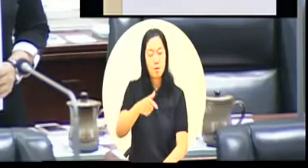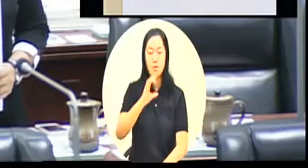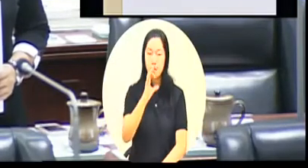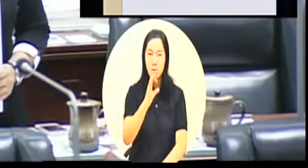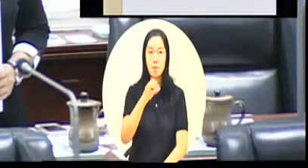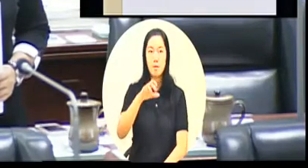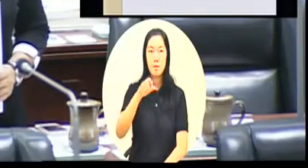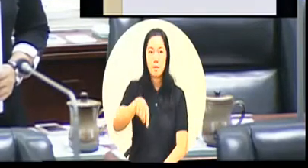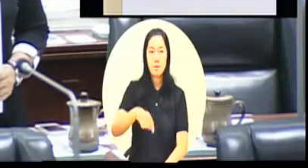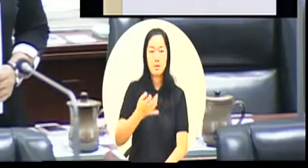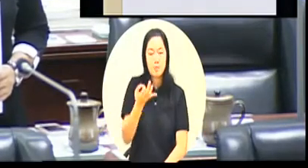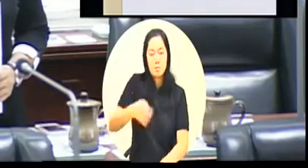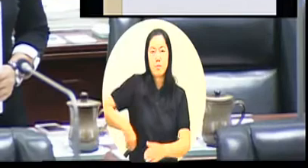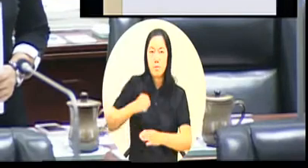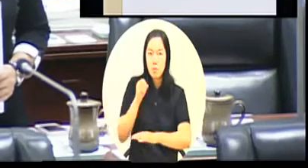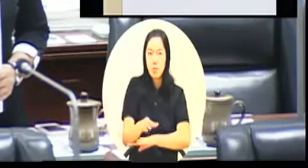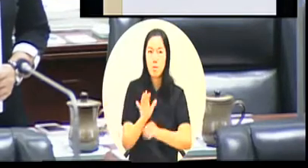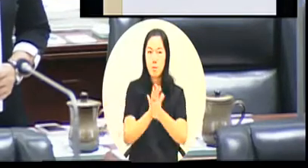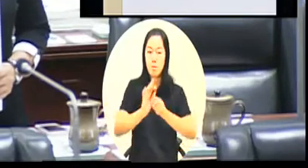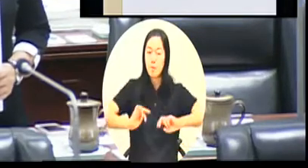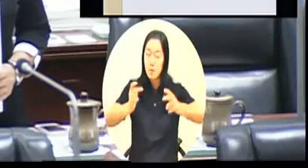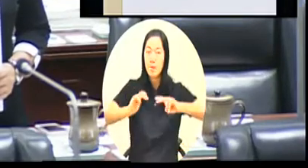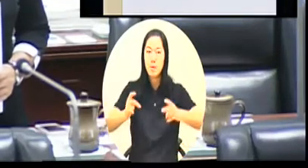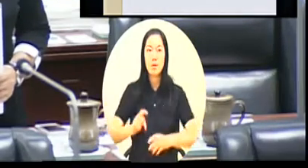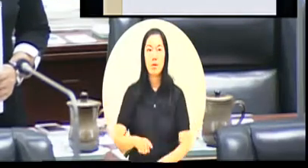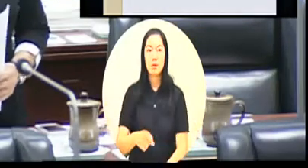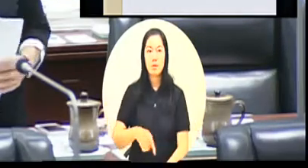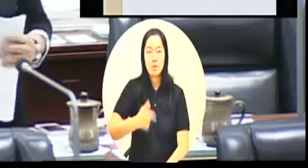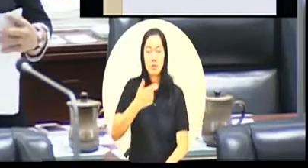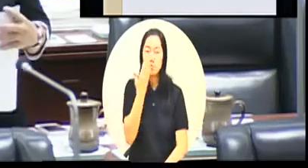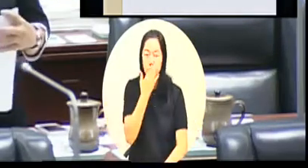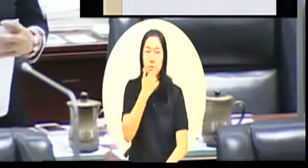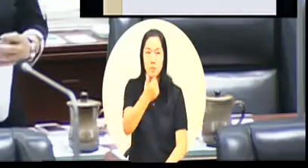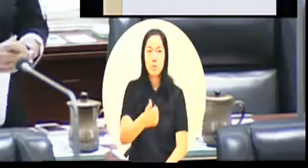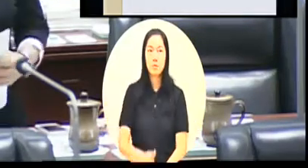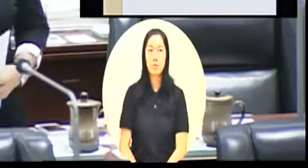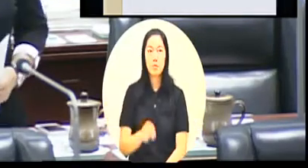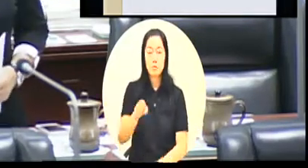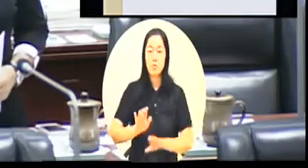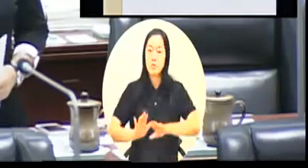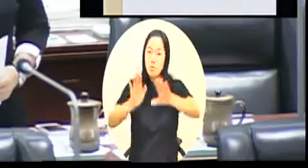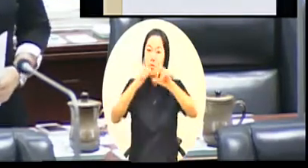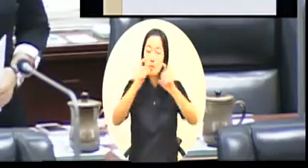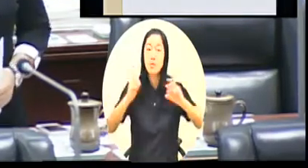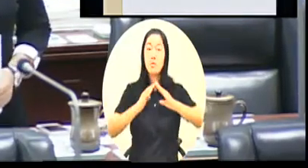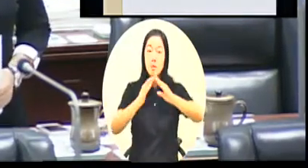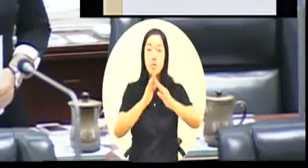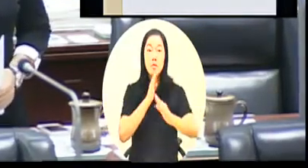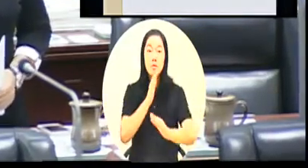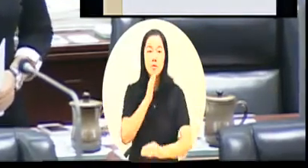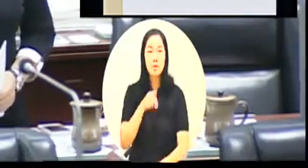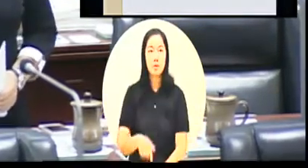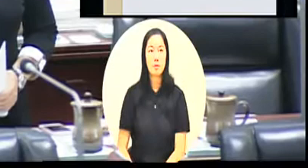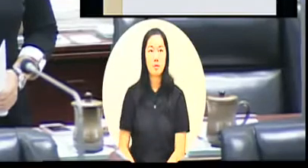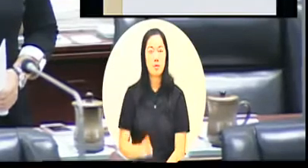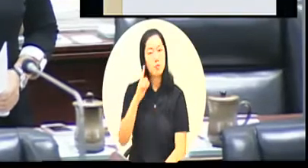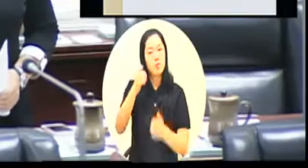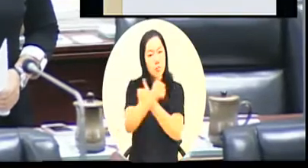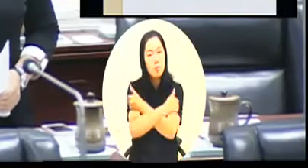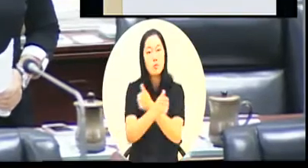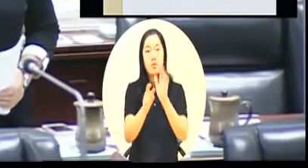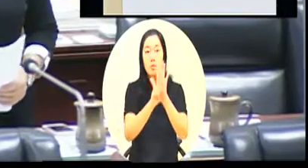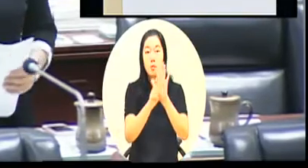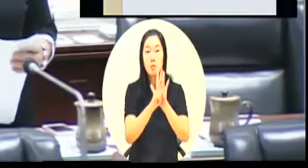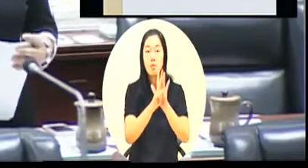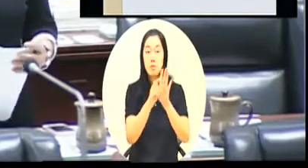你花一点钱啦，把它整修一下哈，会更美观一点。因为总是一个进步的城市嘛，你总是要有几个代表性的公厕